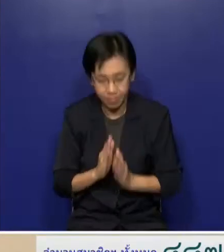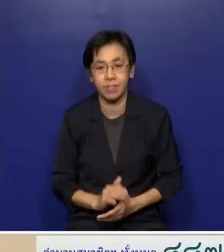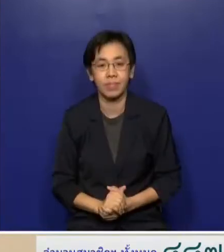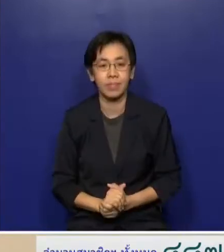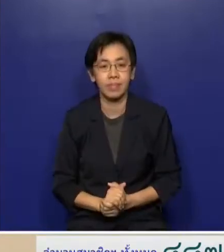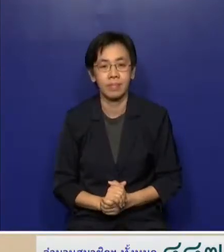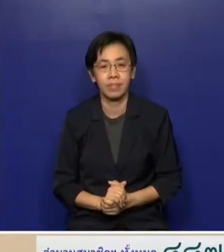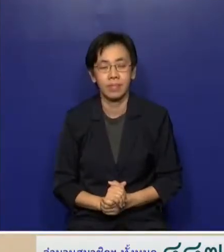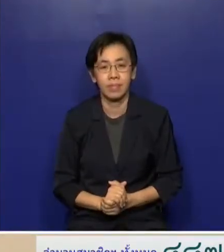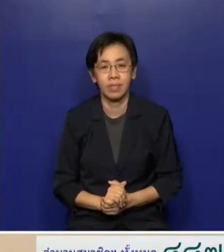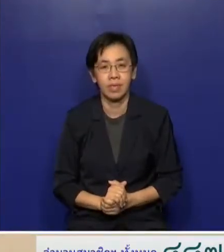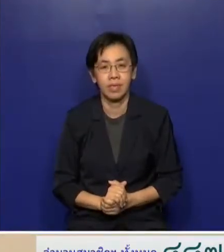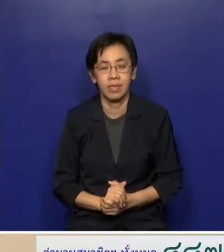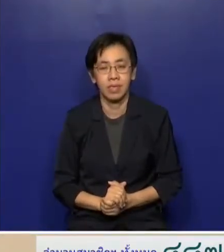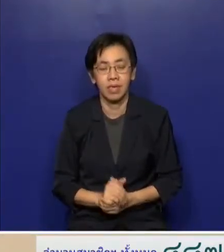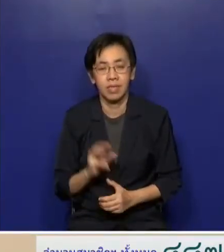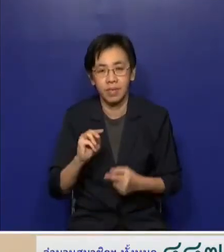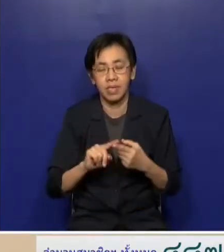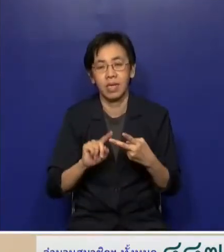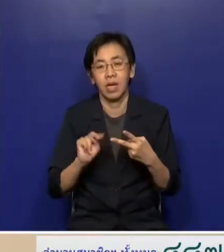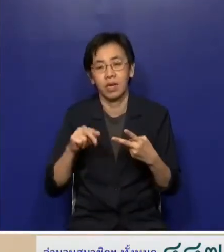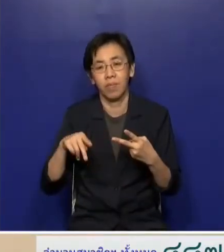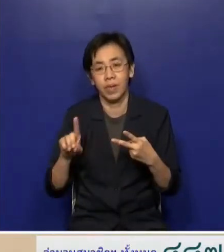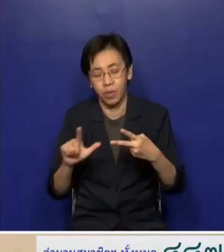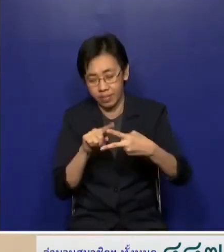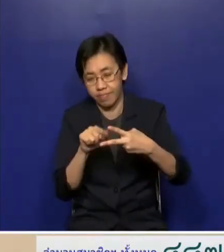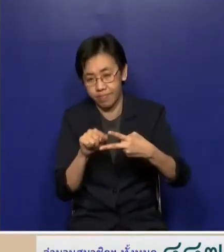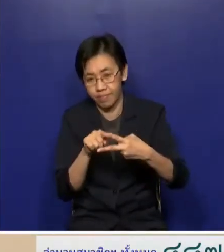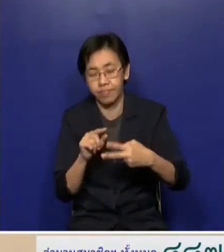ตไปเชิญท่านมนสัต์ตามด้วยท่านนุระดนแ้วสุพั ครับ